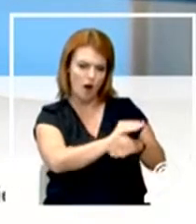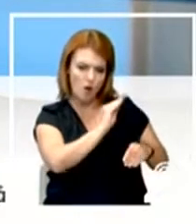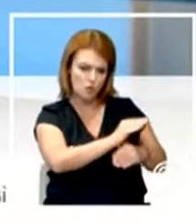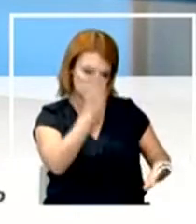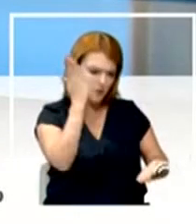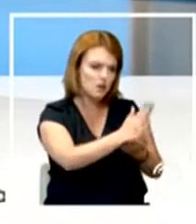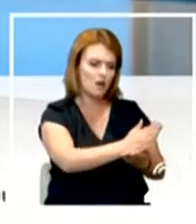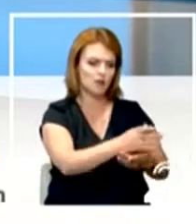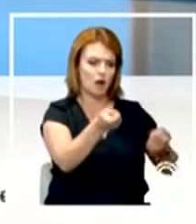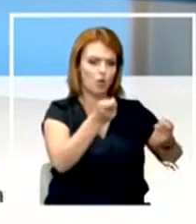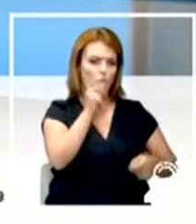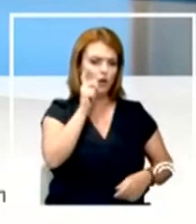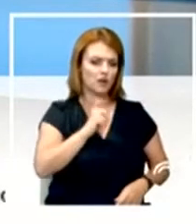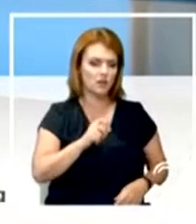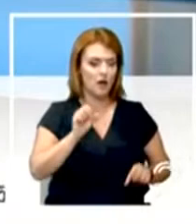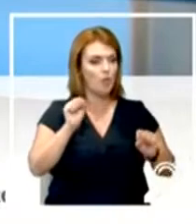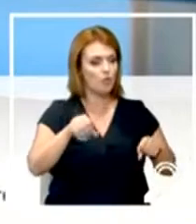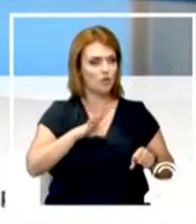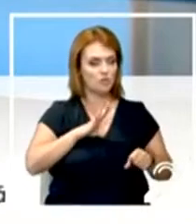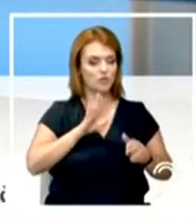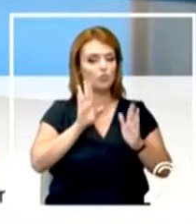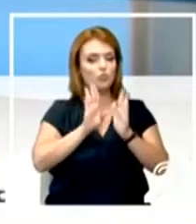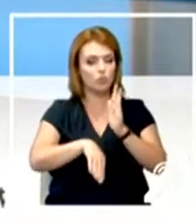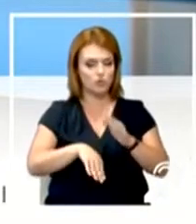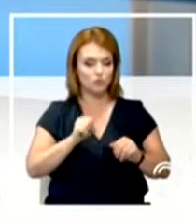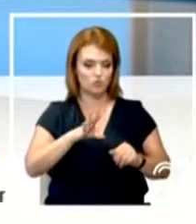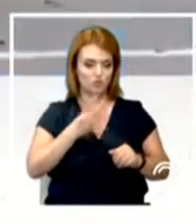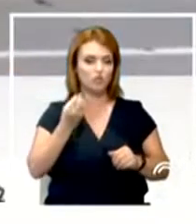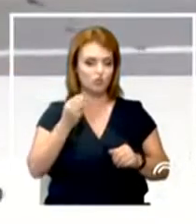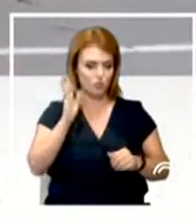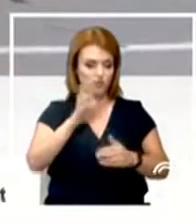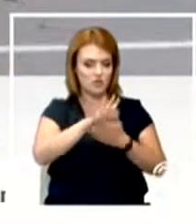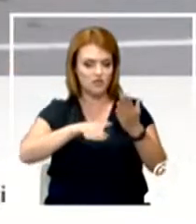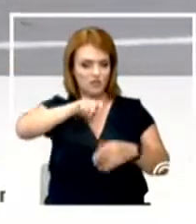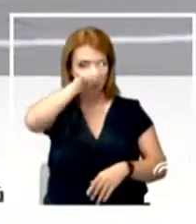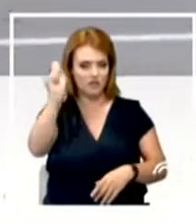autoritățile ucrainene poate complica și mai mult cursul războiului.